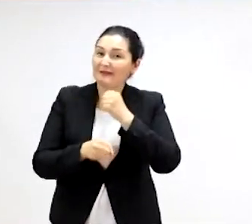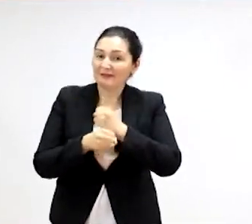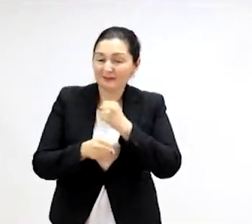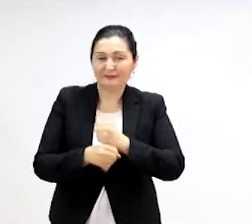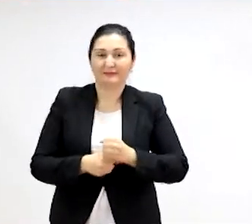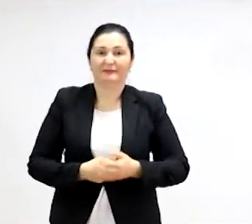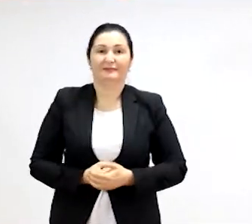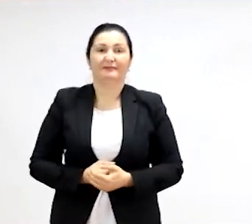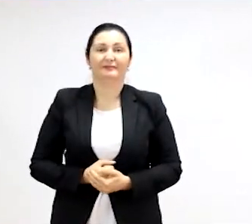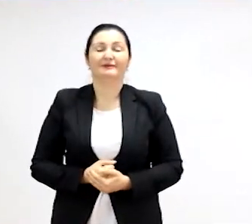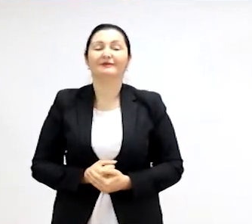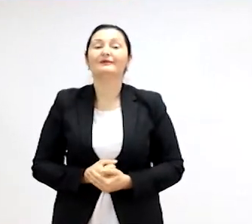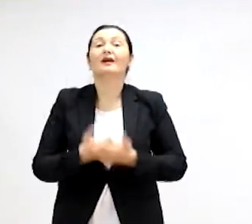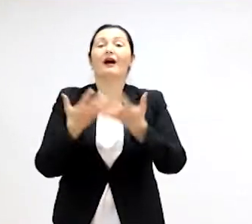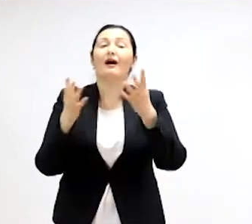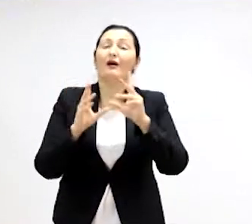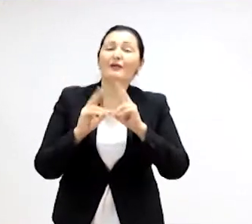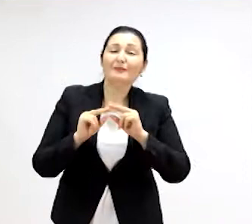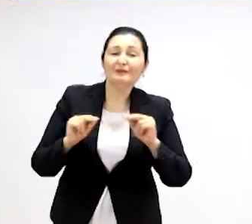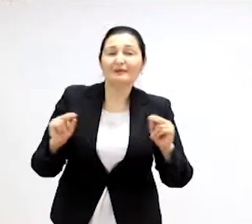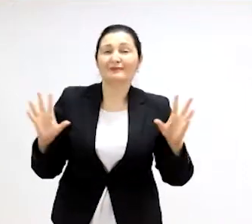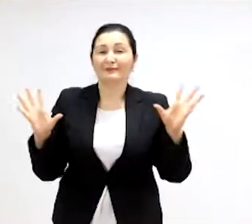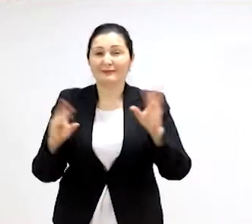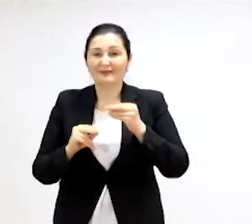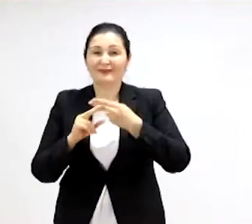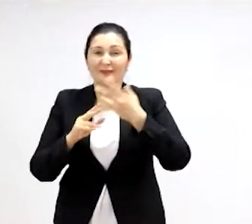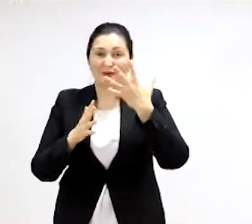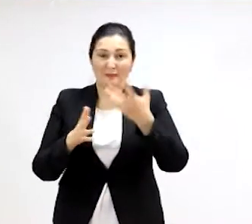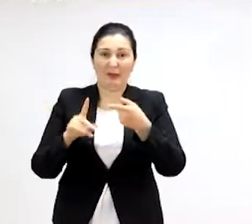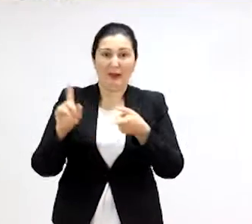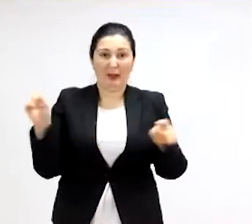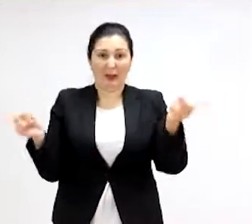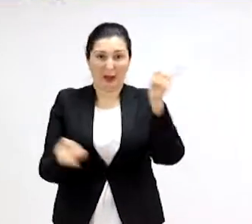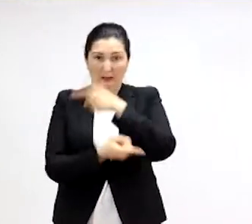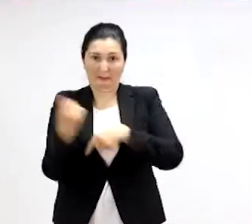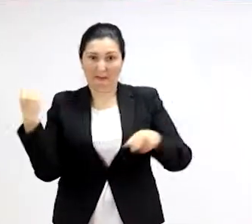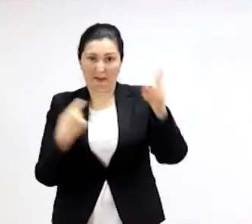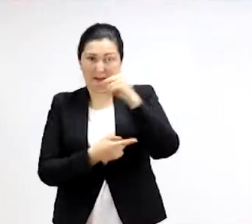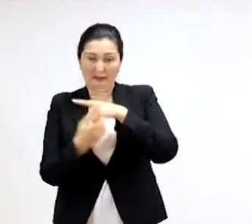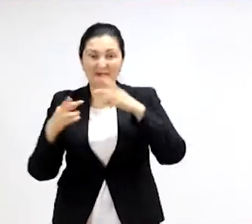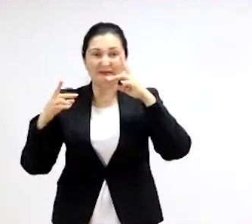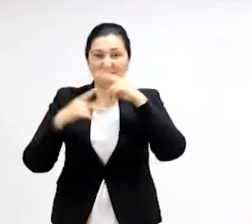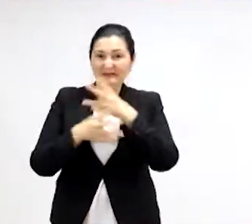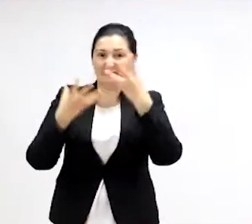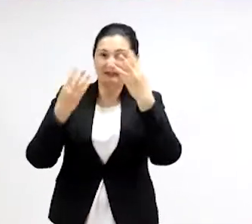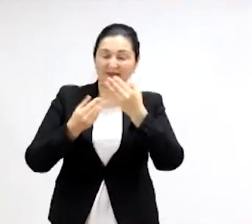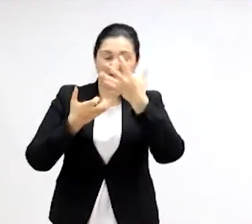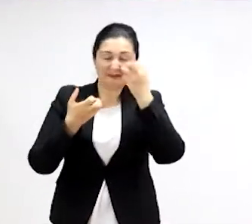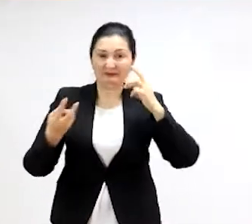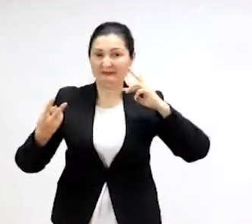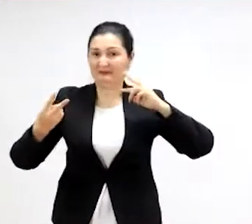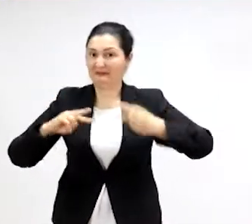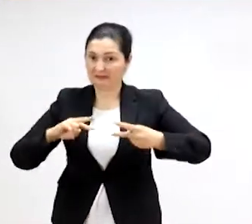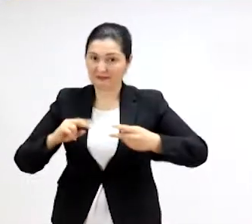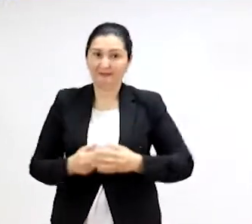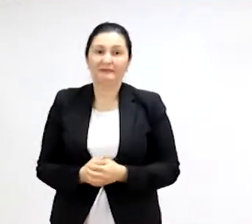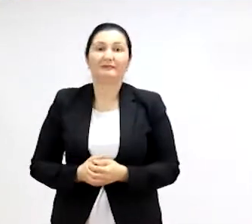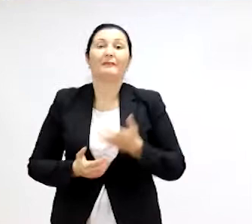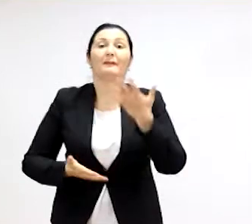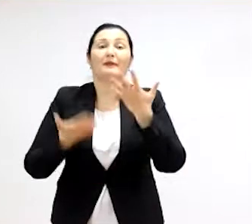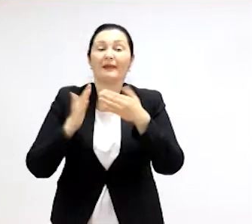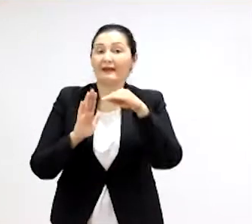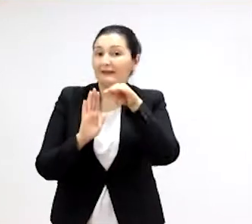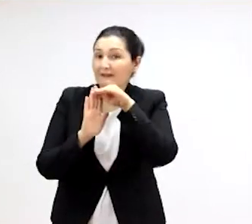Муаллима ҷон. Ҷон. Акнун тамоми рӯзаш чаппаю роста мегузарад. Бале, Лола ҷон, рост мегӯӣ. Агар аз